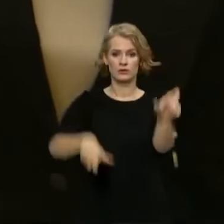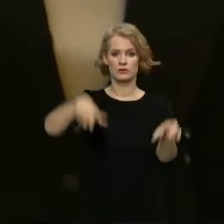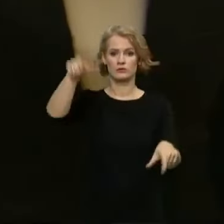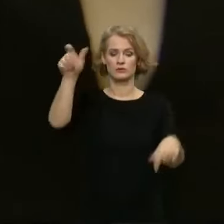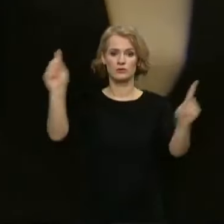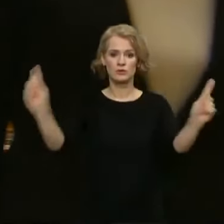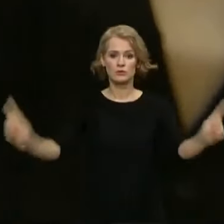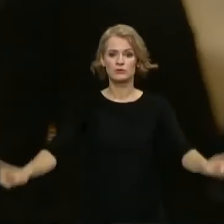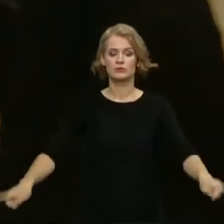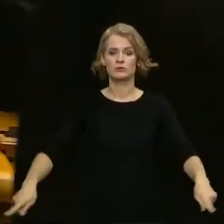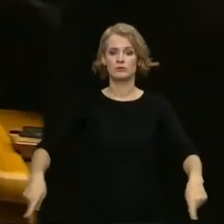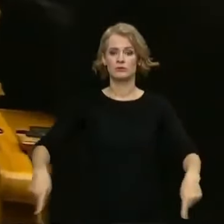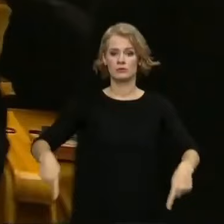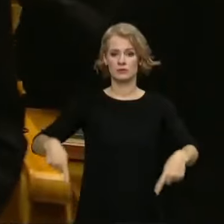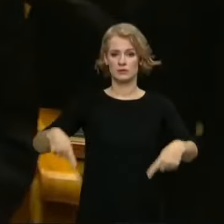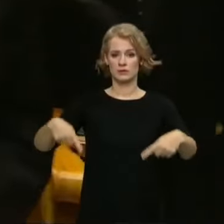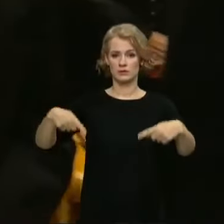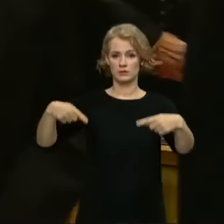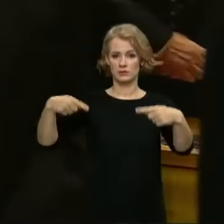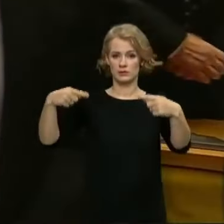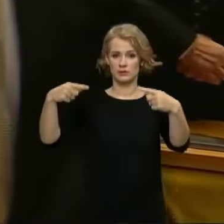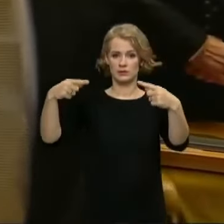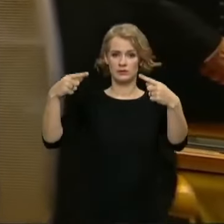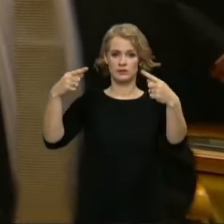ir žmonių